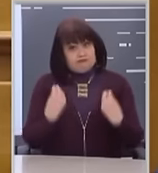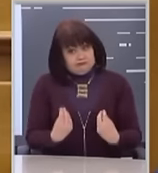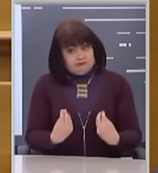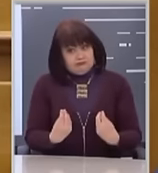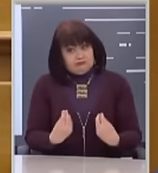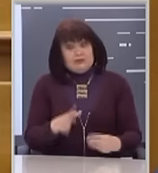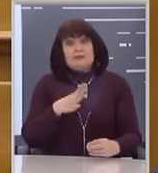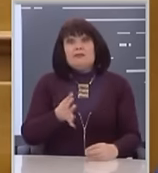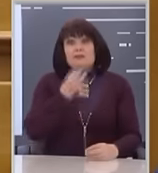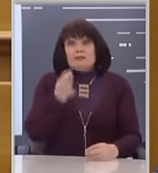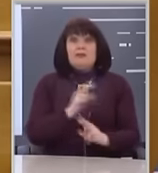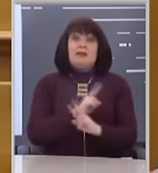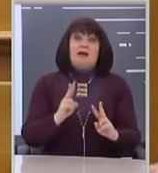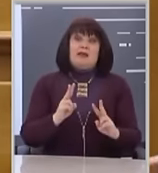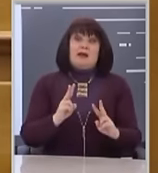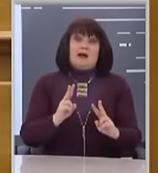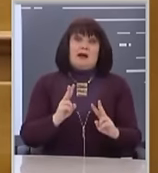Και θέλω εδώ να είμαι ξεκάθαρος.